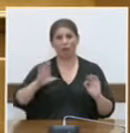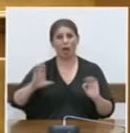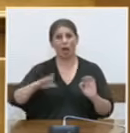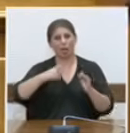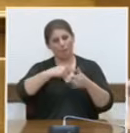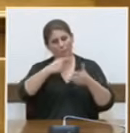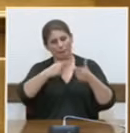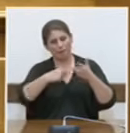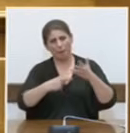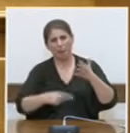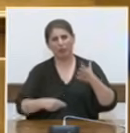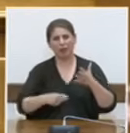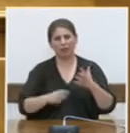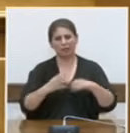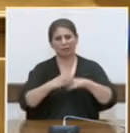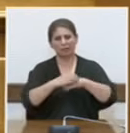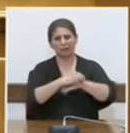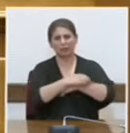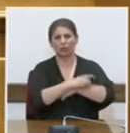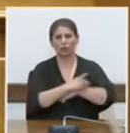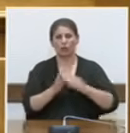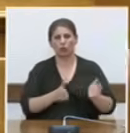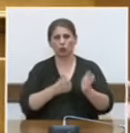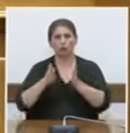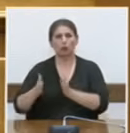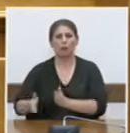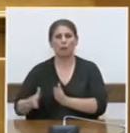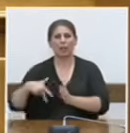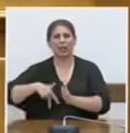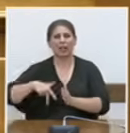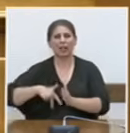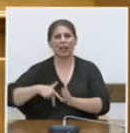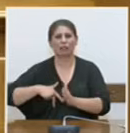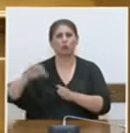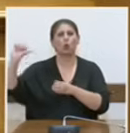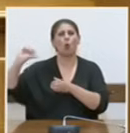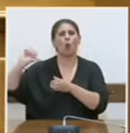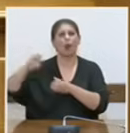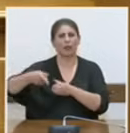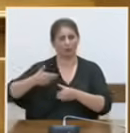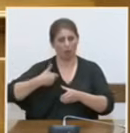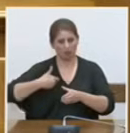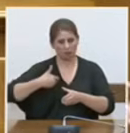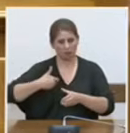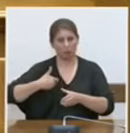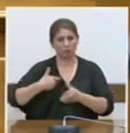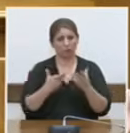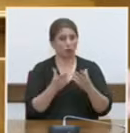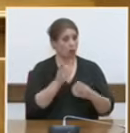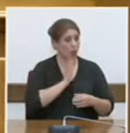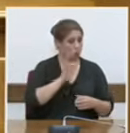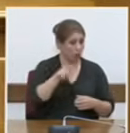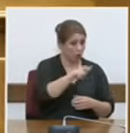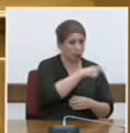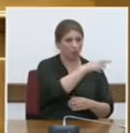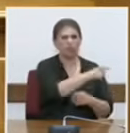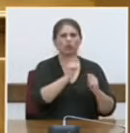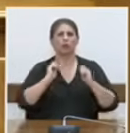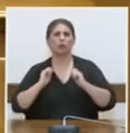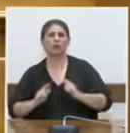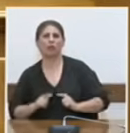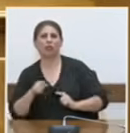των τροκτικών, του παρακράτους του κορονακίου. Εμείς είμαστε υπέρ των πολιτών και εσείς υπέρ των ολιγαρχών. Αυτή είναι η ποιοτική